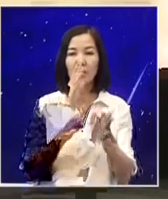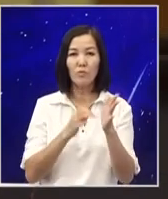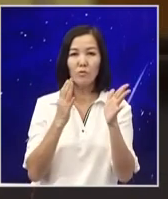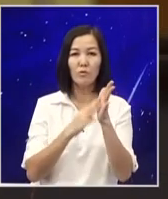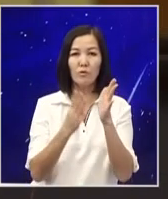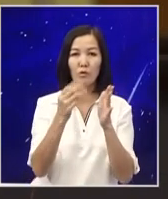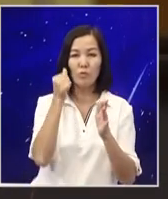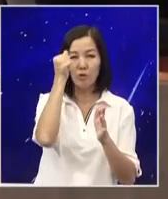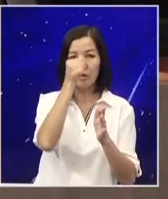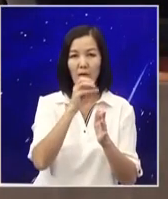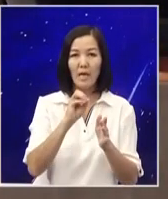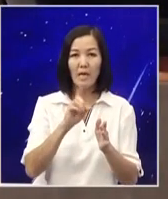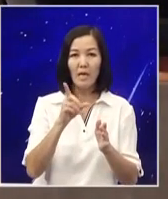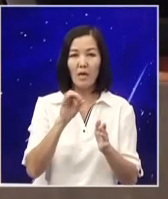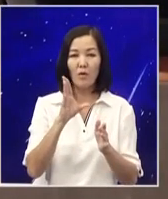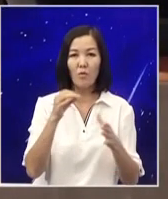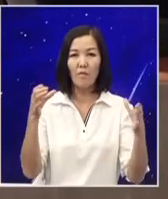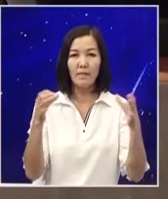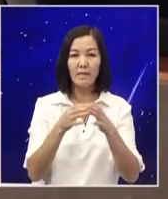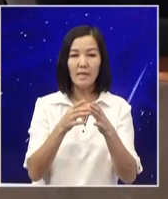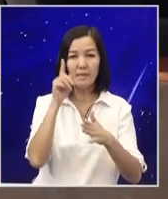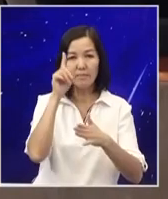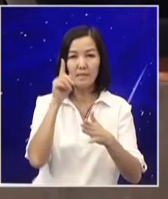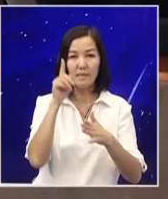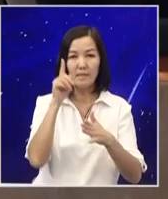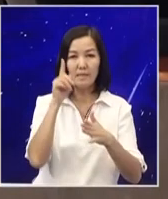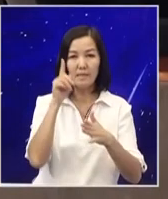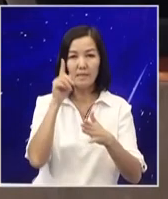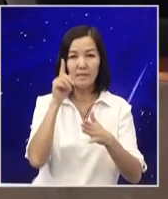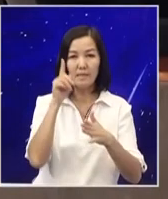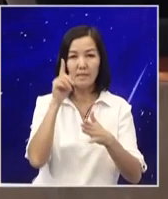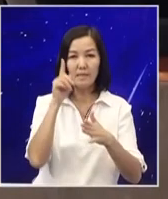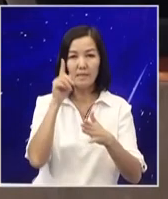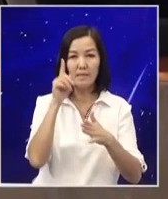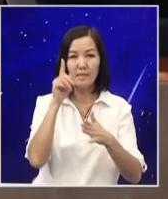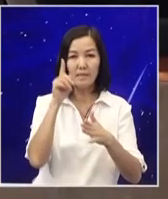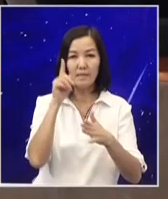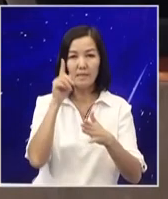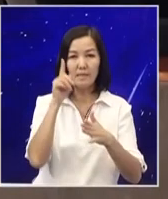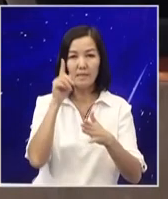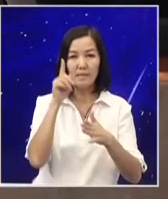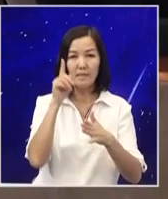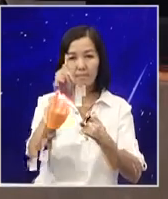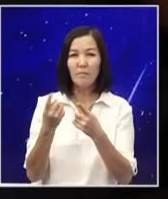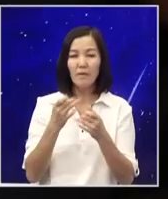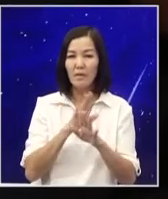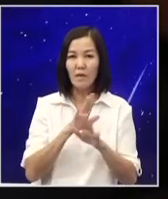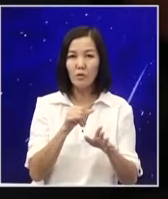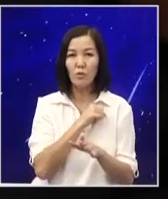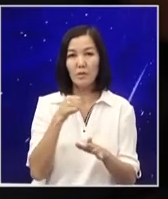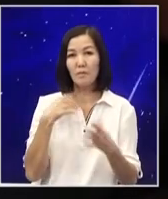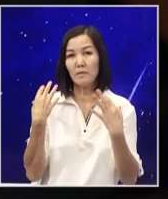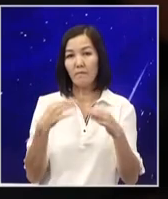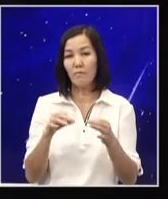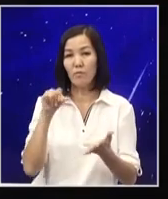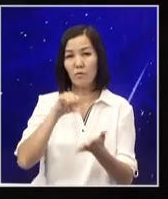2014 жылы Иегова куәгерлері діни бірлестігінің құрамына. өз еркімен